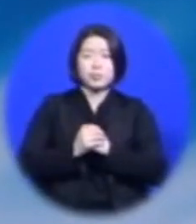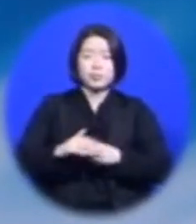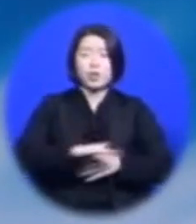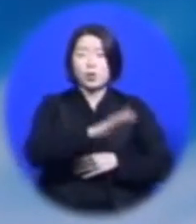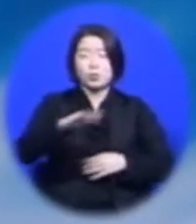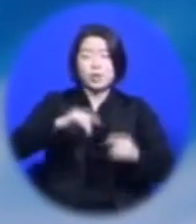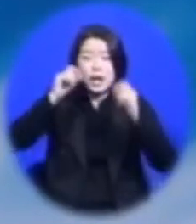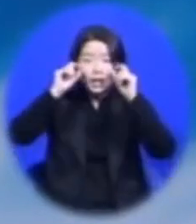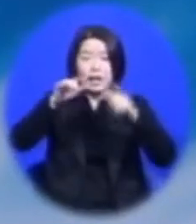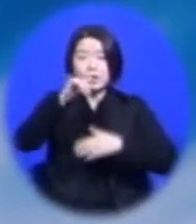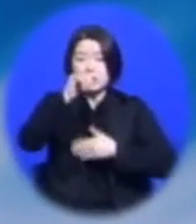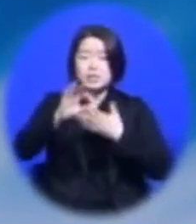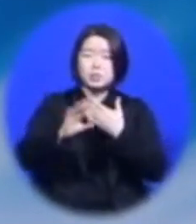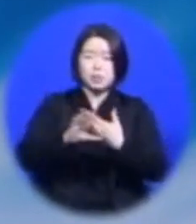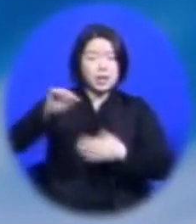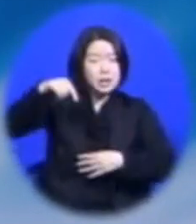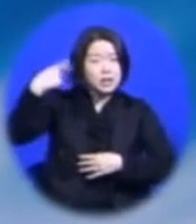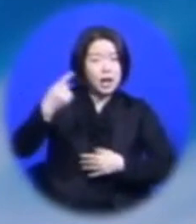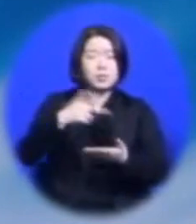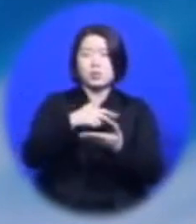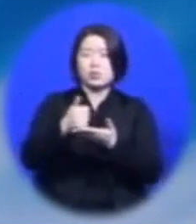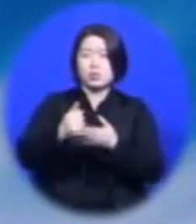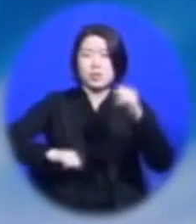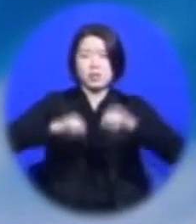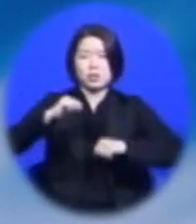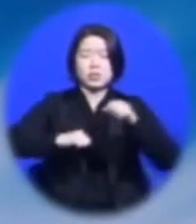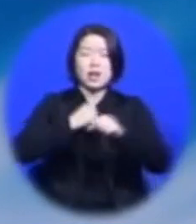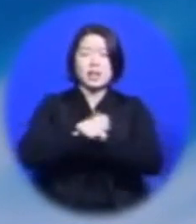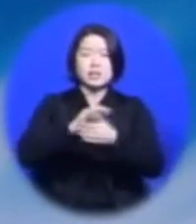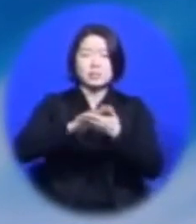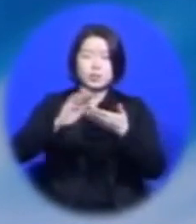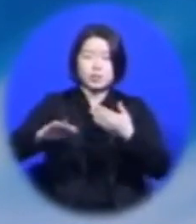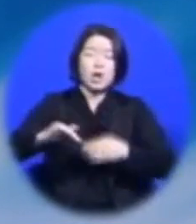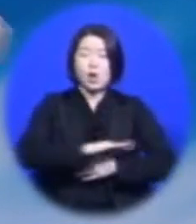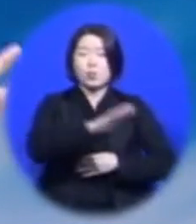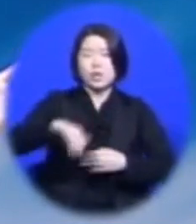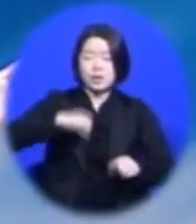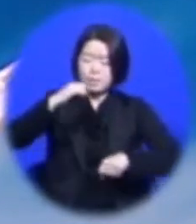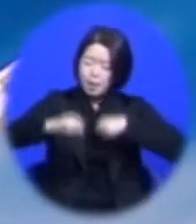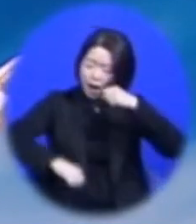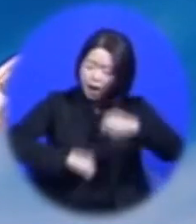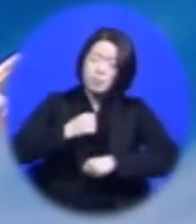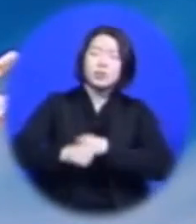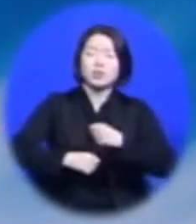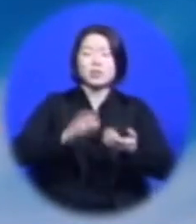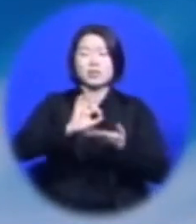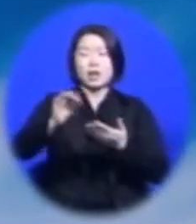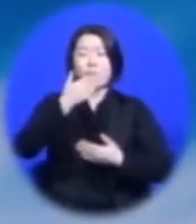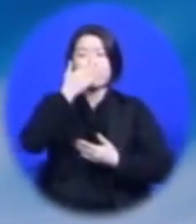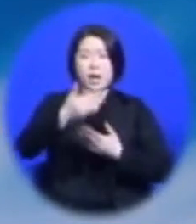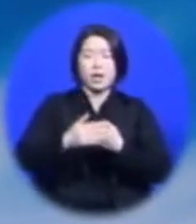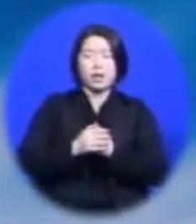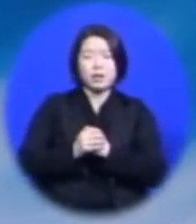우리가 깨어있으면 그 다음엔 주님이 역사하십니다. 우리를 마음껏 쓰실 수 있게 됩니다.